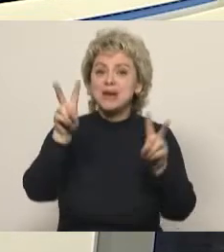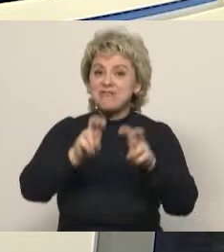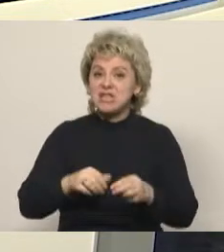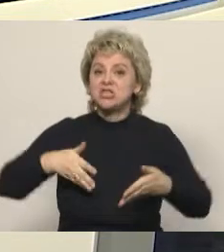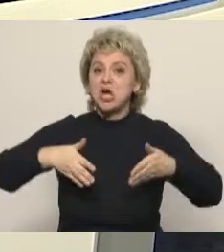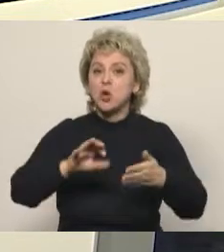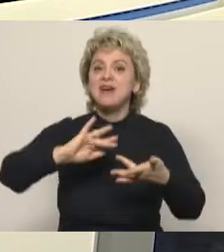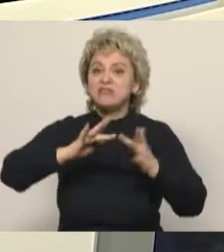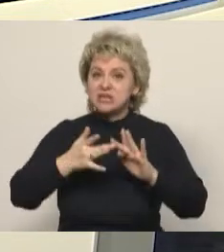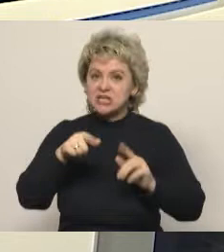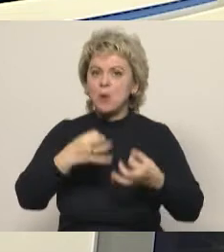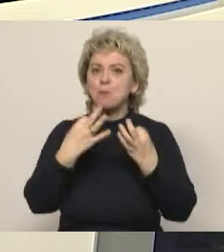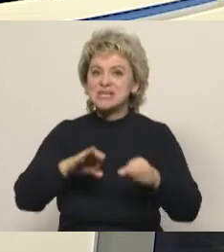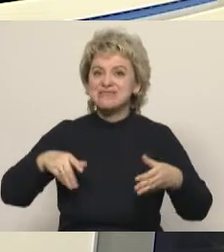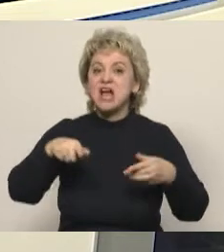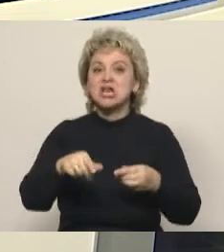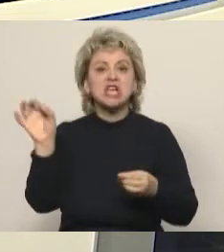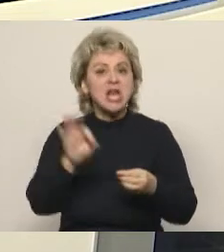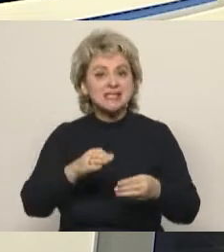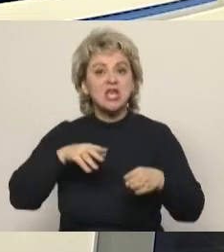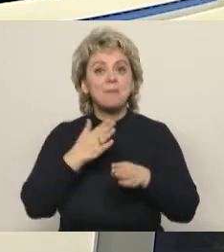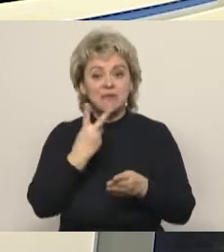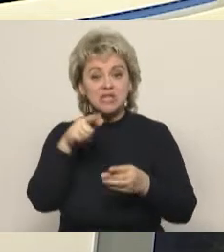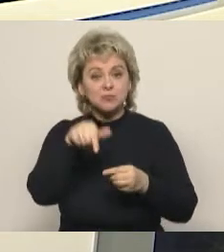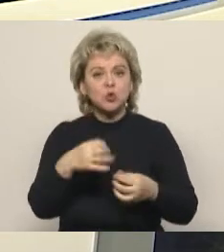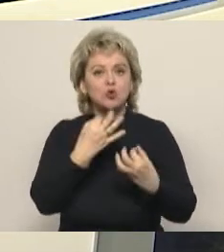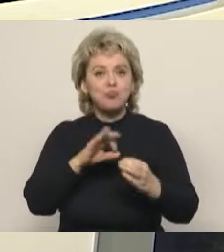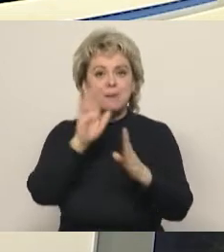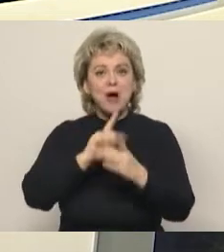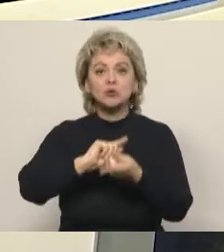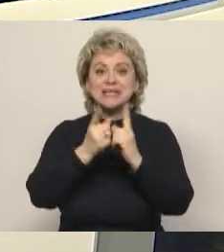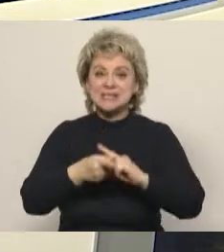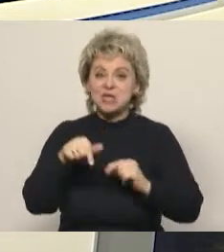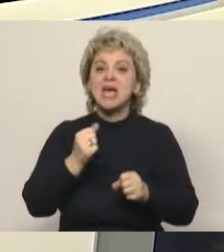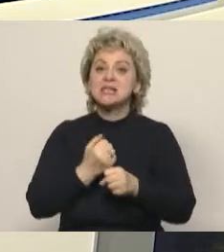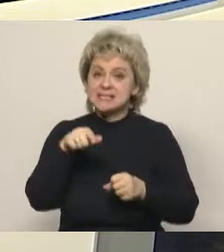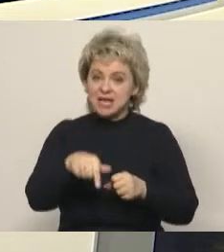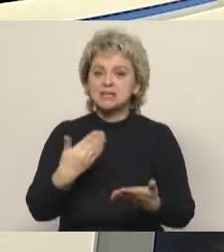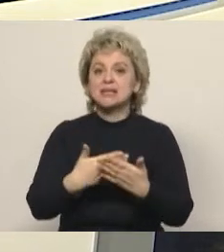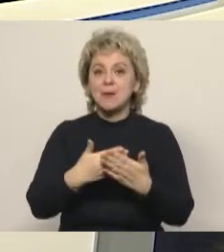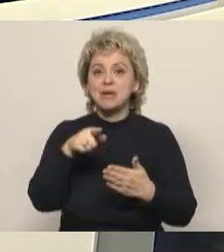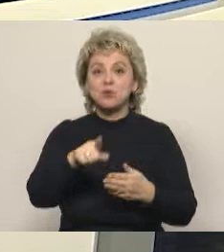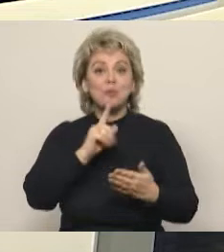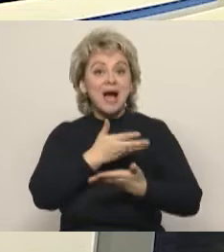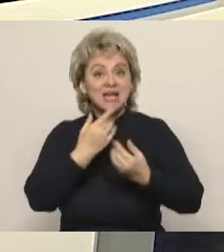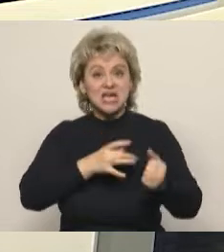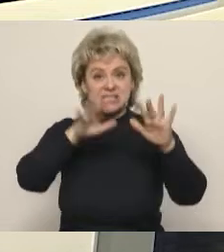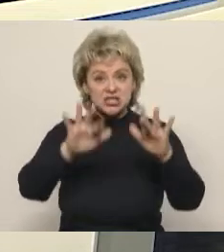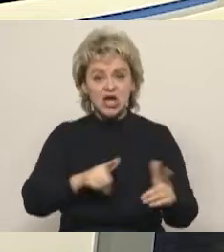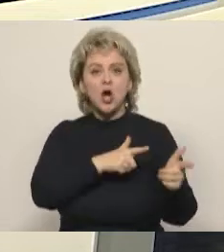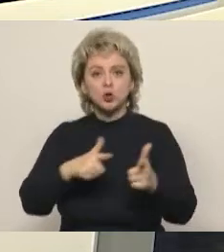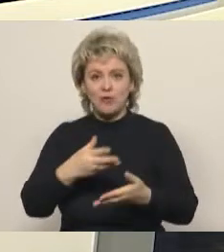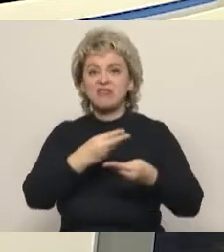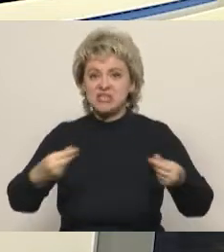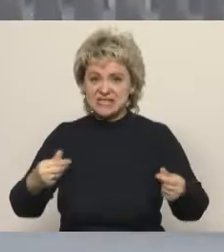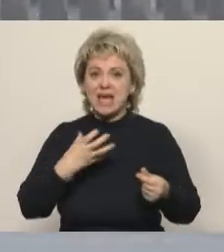в режиме онлайн позволяет дорожникам экстренно реагировать на любые погодные изменения. И сейчас, например, пока нет заносов, готовятся к